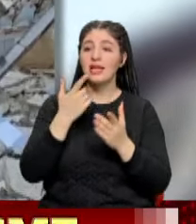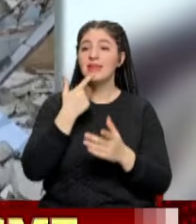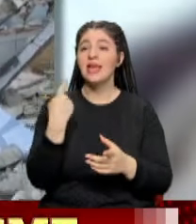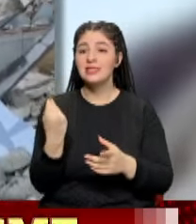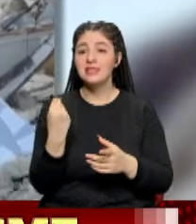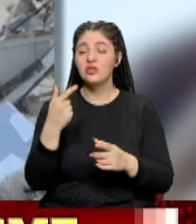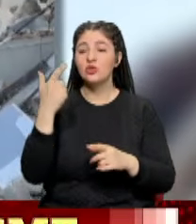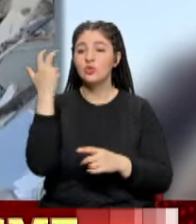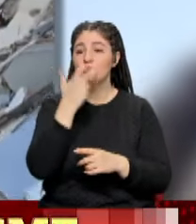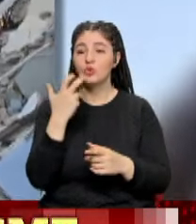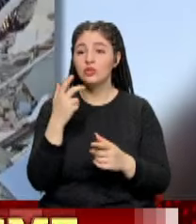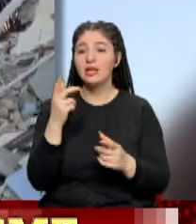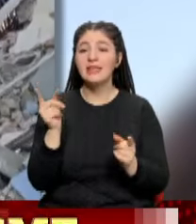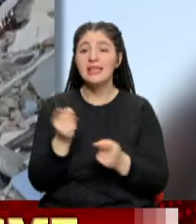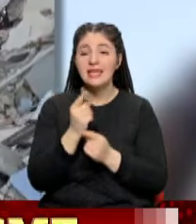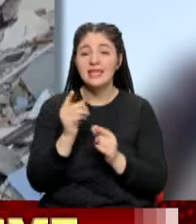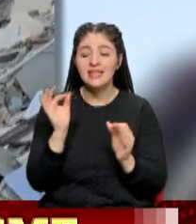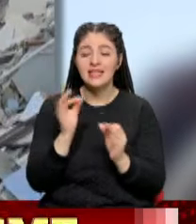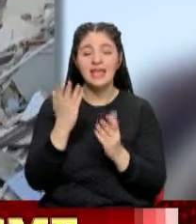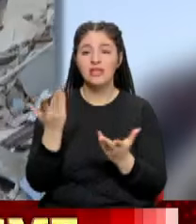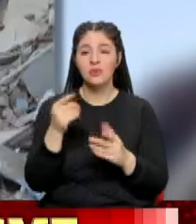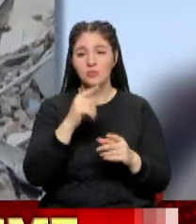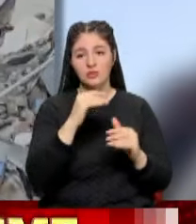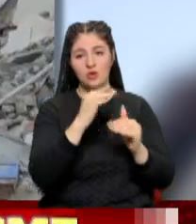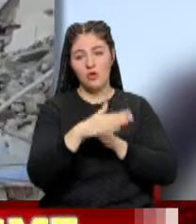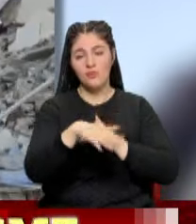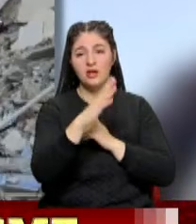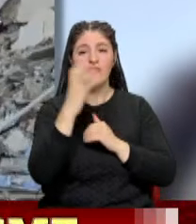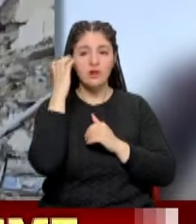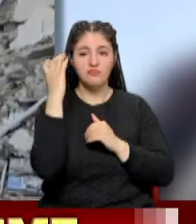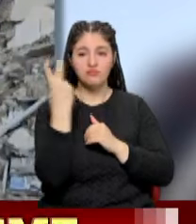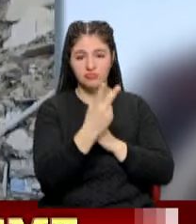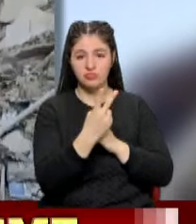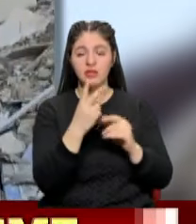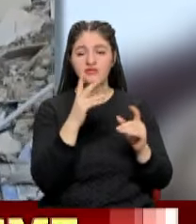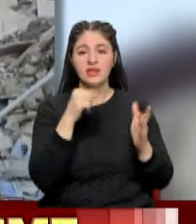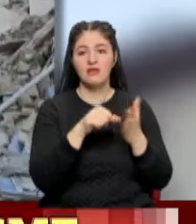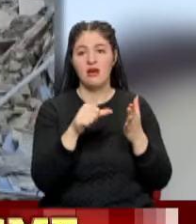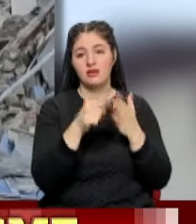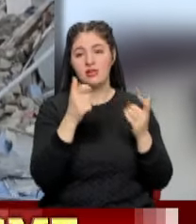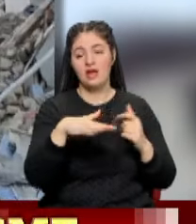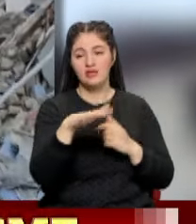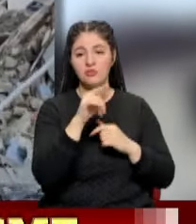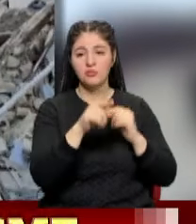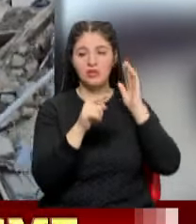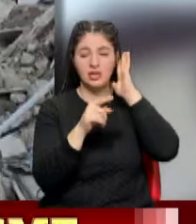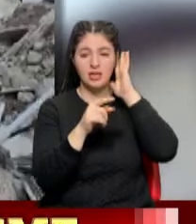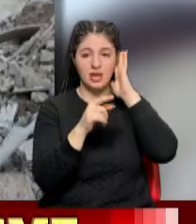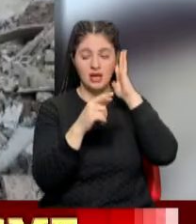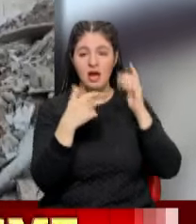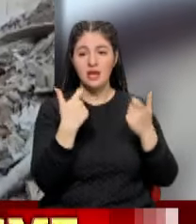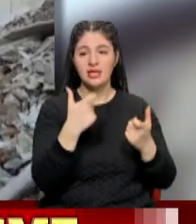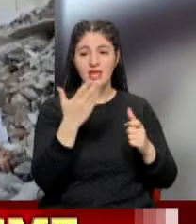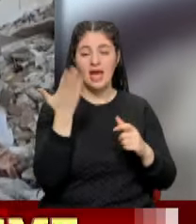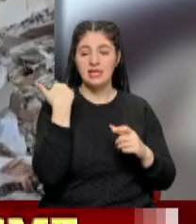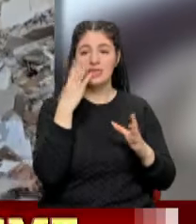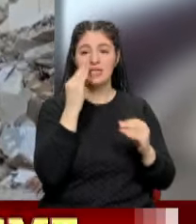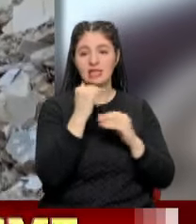lezzeti, türküsü, burası, ninnisi neydi burası? Burası komple vakıf yeriydi ve tarihi yerdi. Buradaki Hatay'ın eski